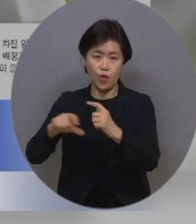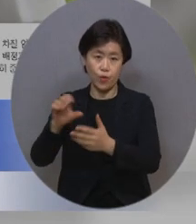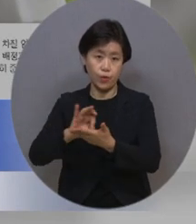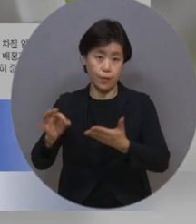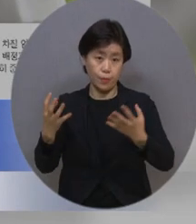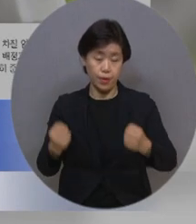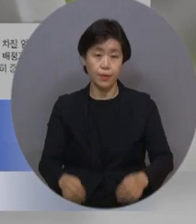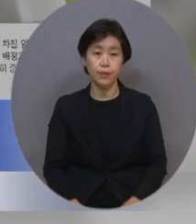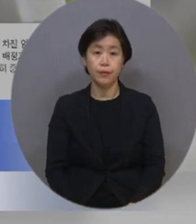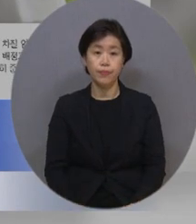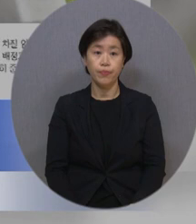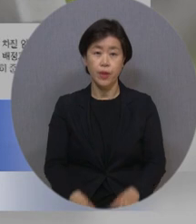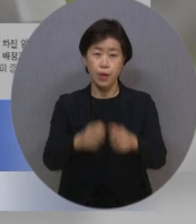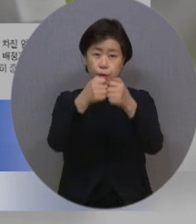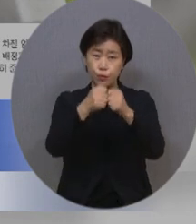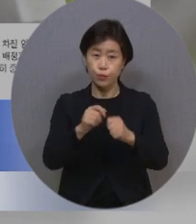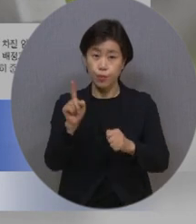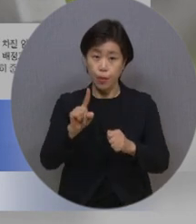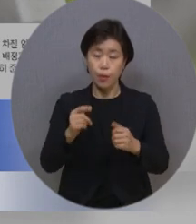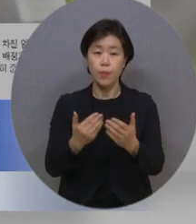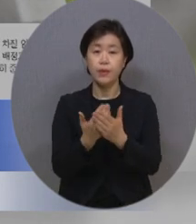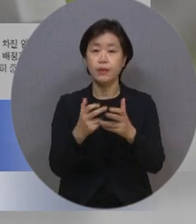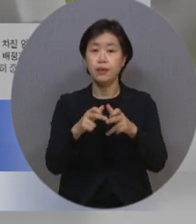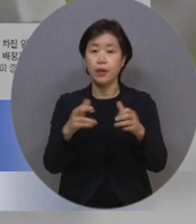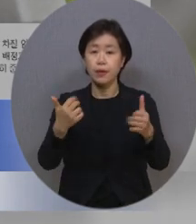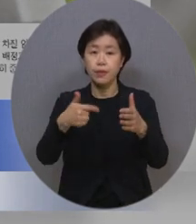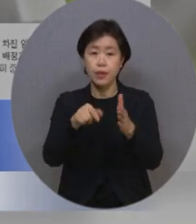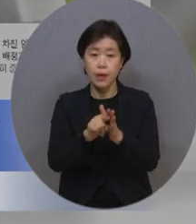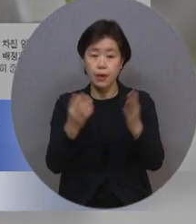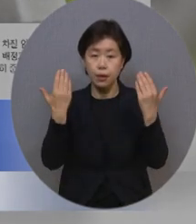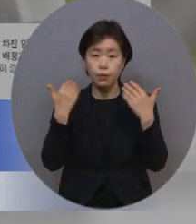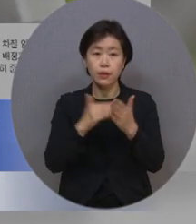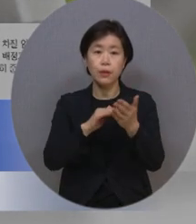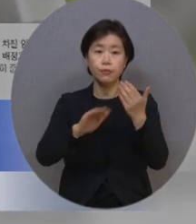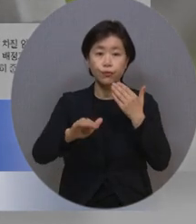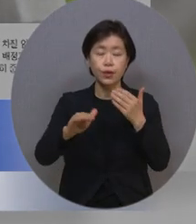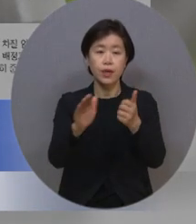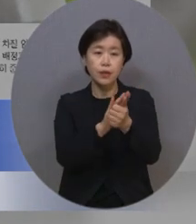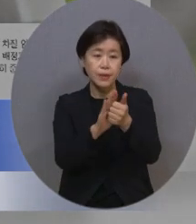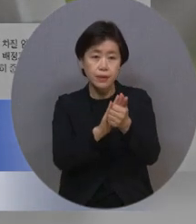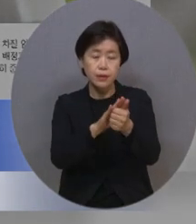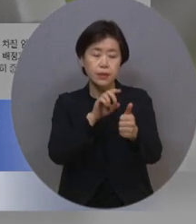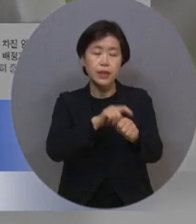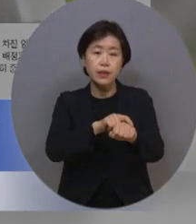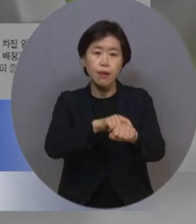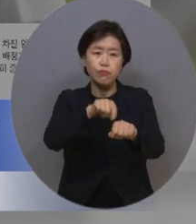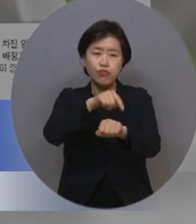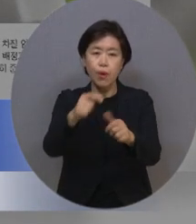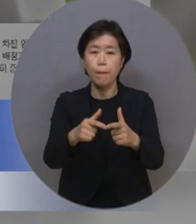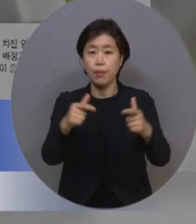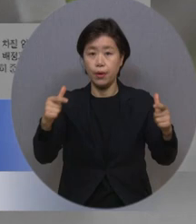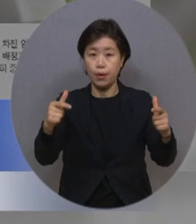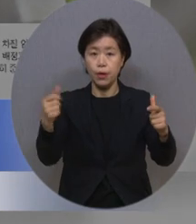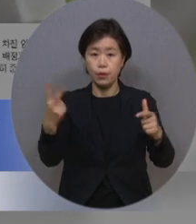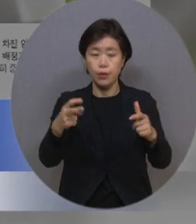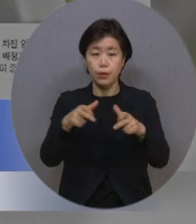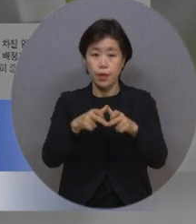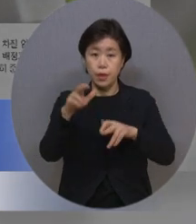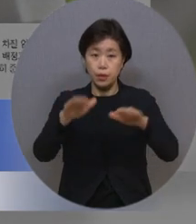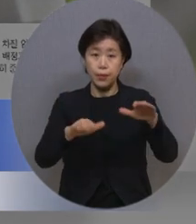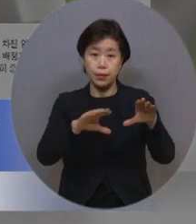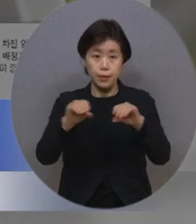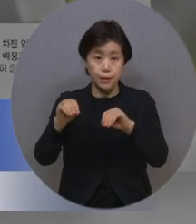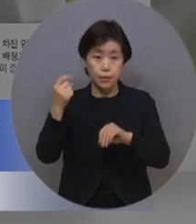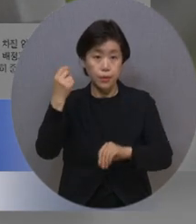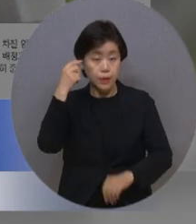점입니다 구체적으로는 발달장애인을 위한 방과 후 활동 서비스 지원 시간이 늘어났고이 장애인 차별금지와